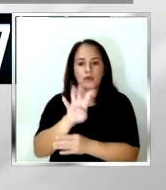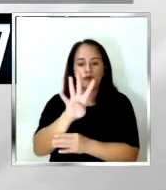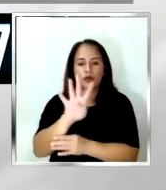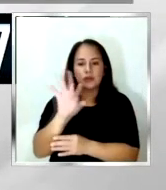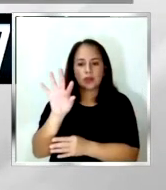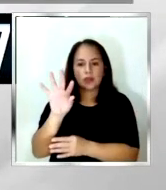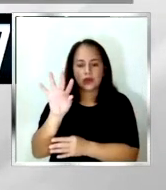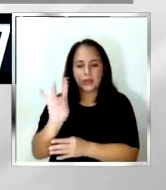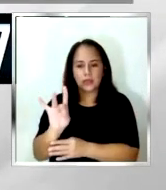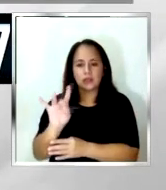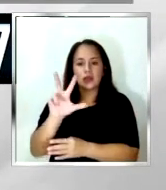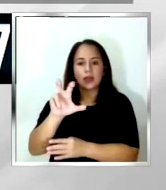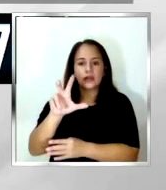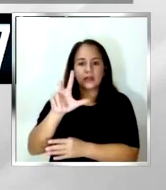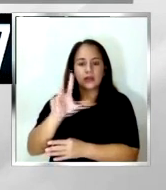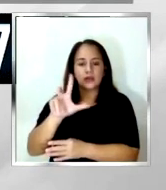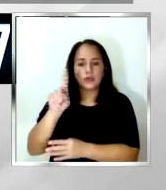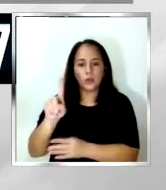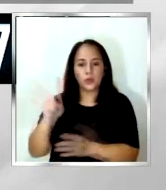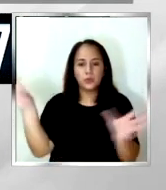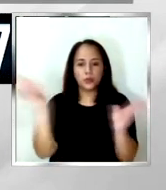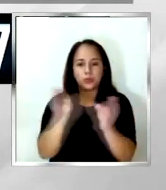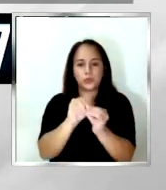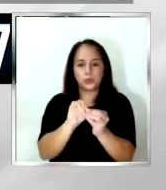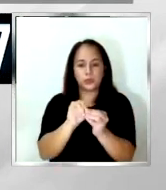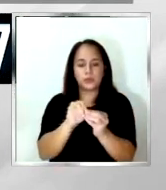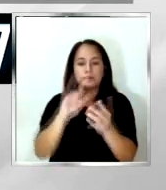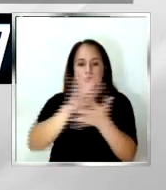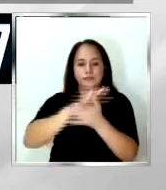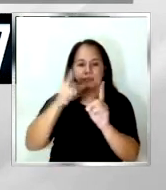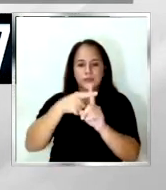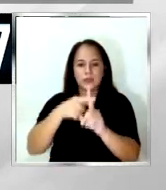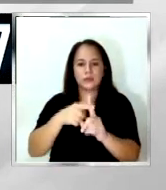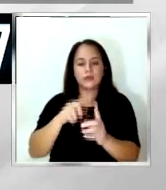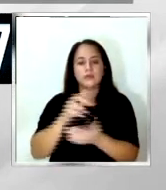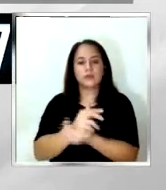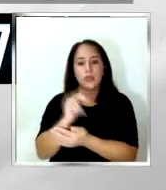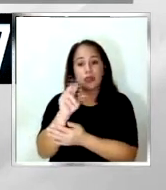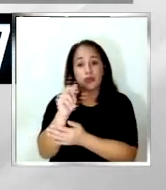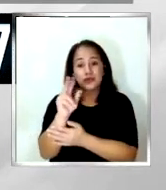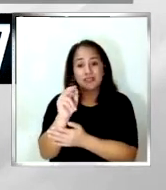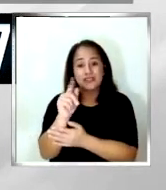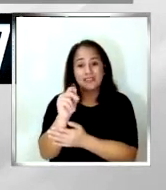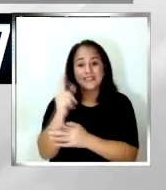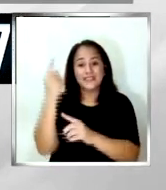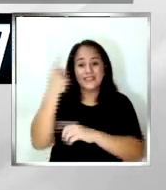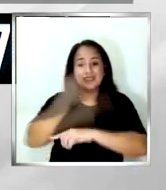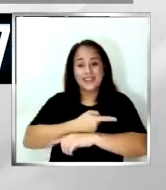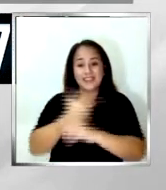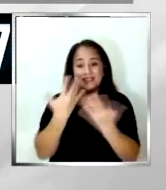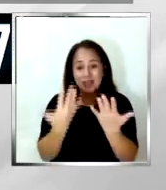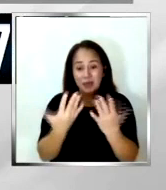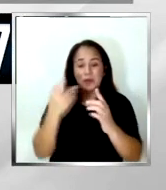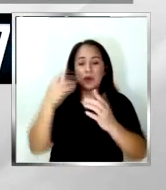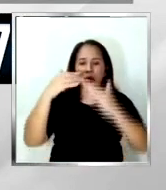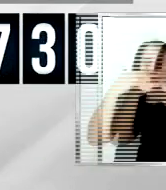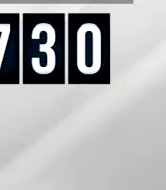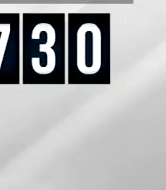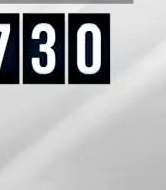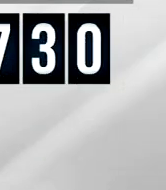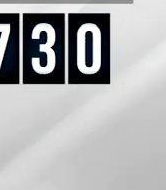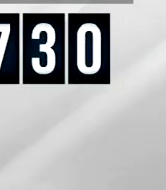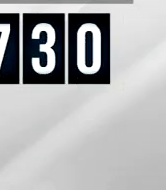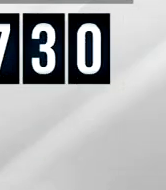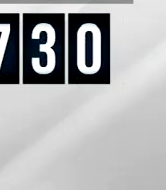448,331 na ang total cases. Ito na ang 13 sunod na araw na mababa sa 2,000 ang bagong kaso at pinakamababang naitalang new